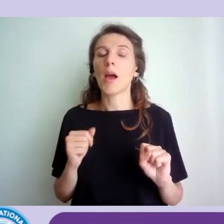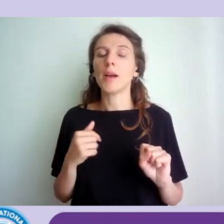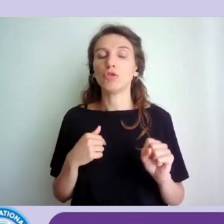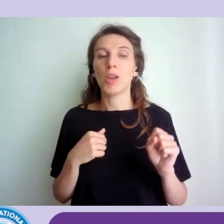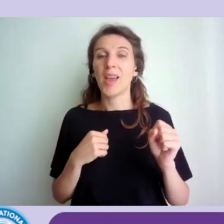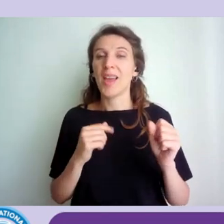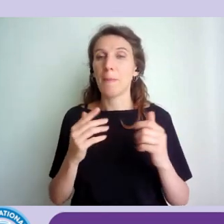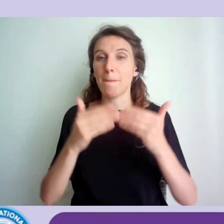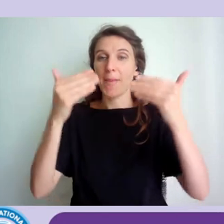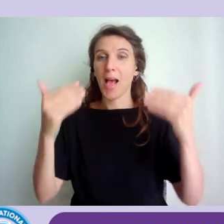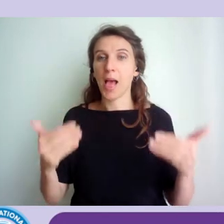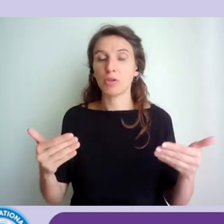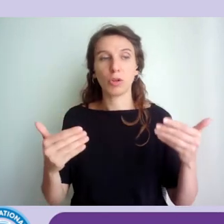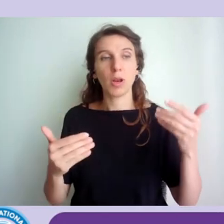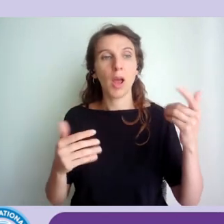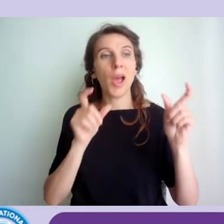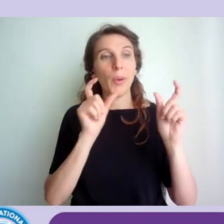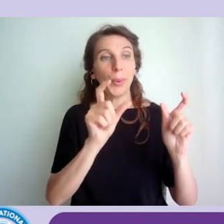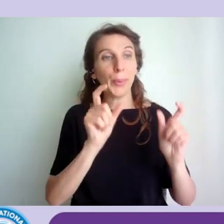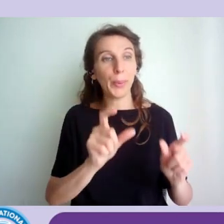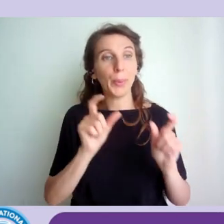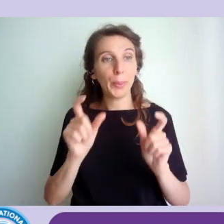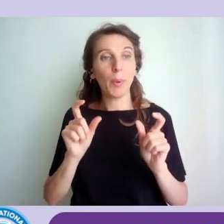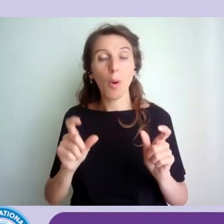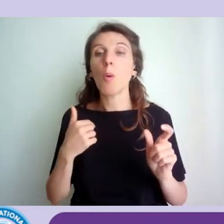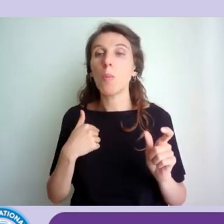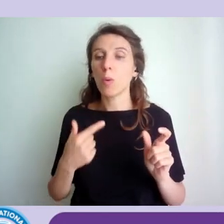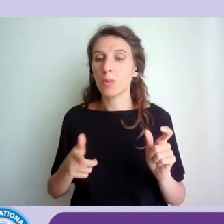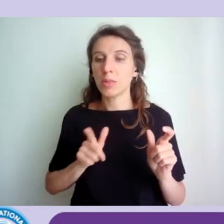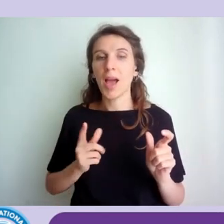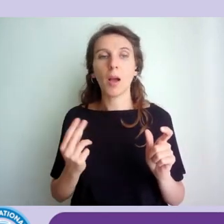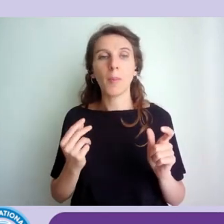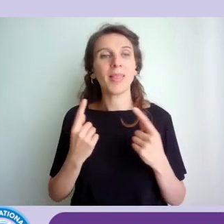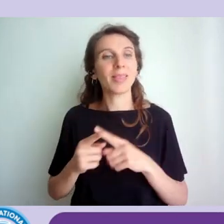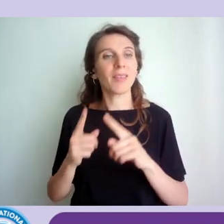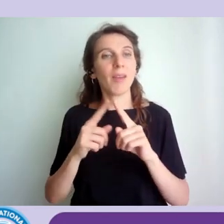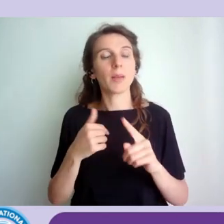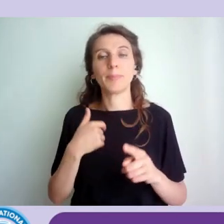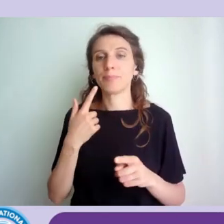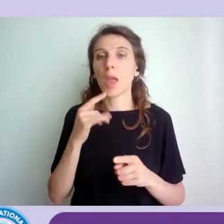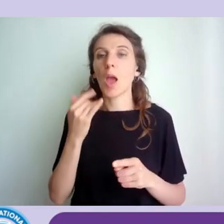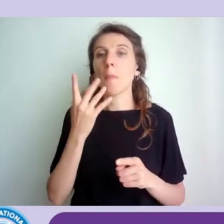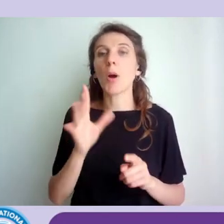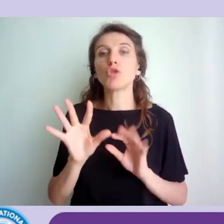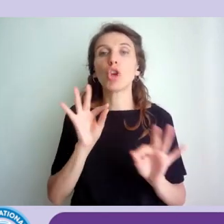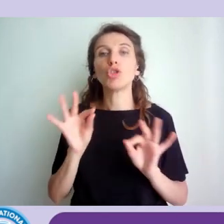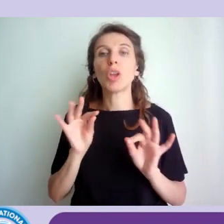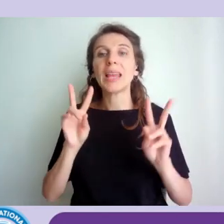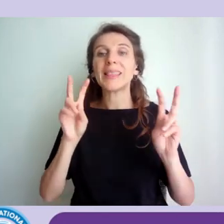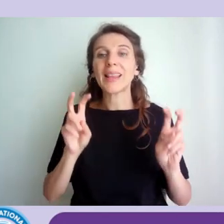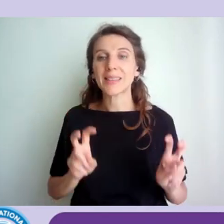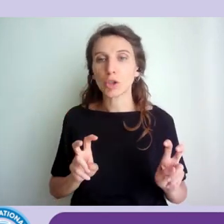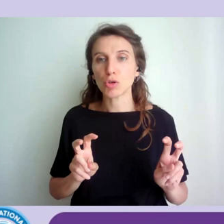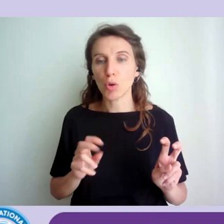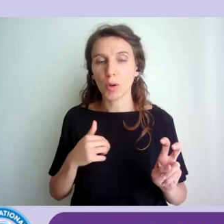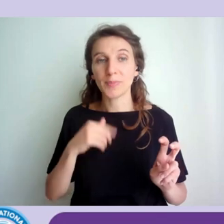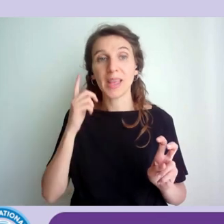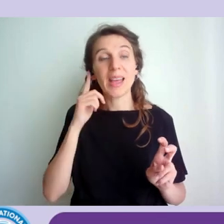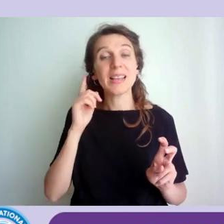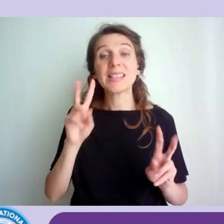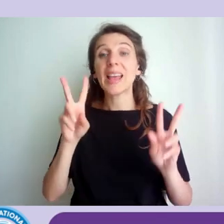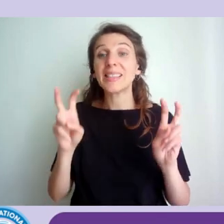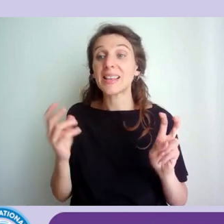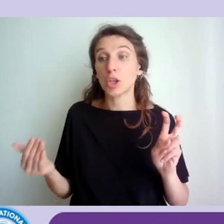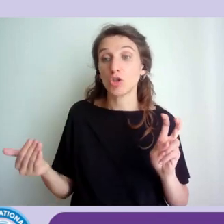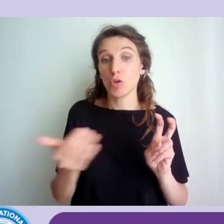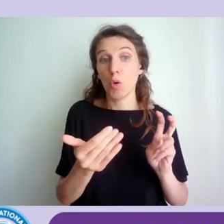eh della pagina quindi per esempio non so la navigazione per intestazioni se le intestazioni sono poste in maniera corretta